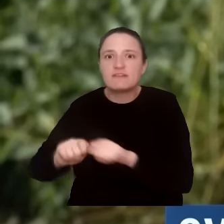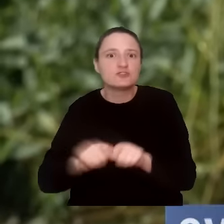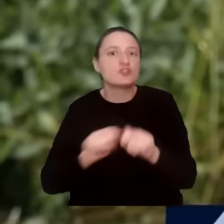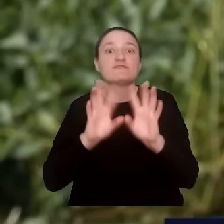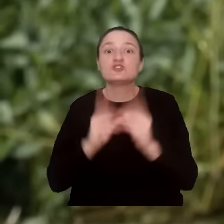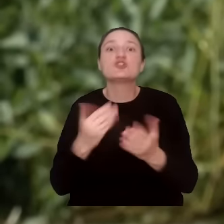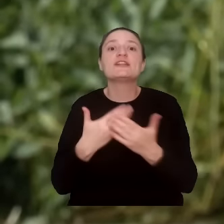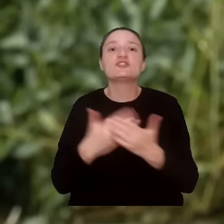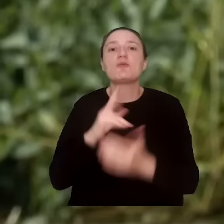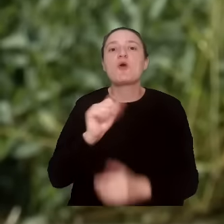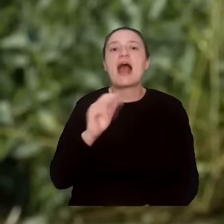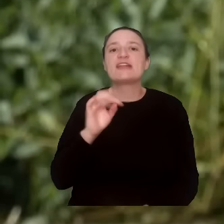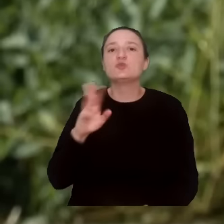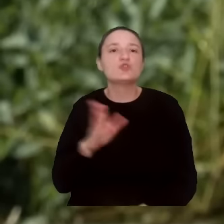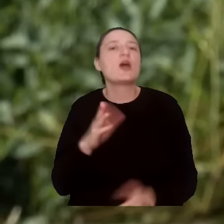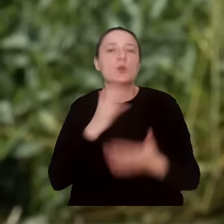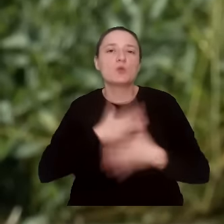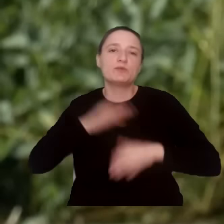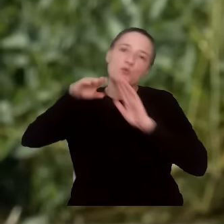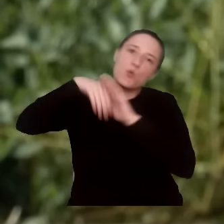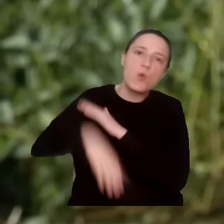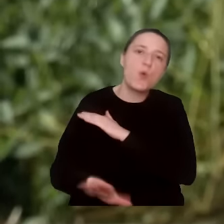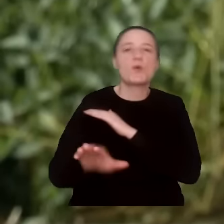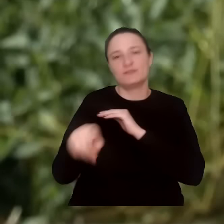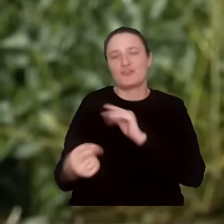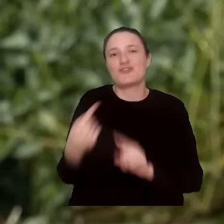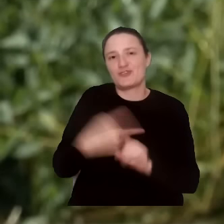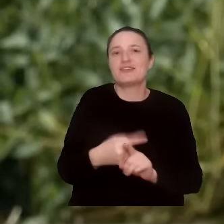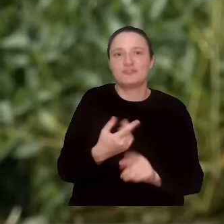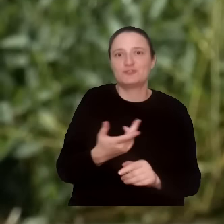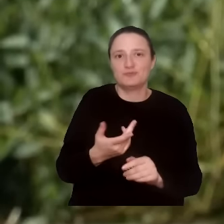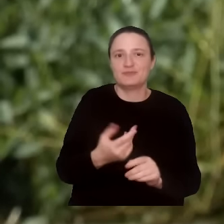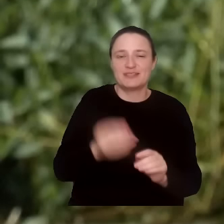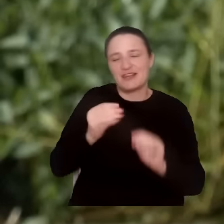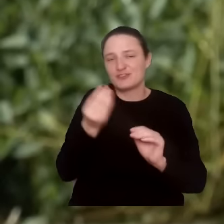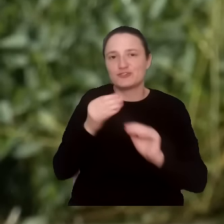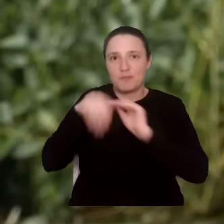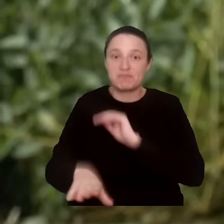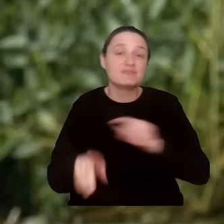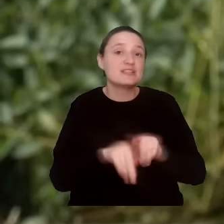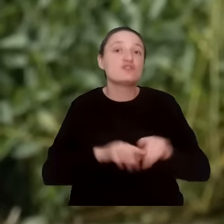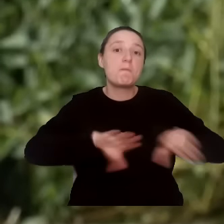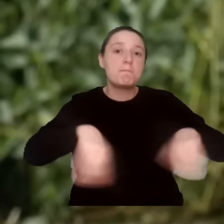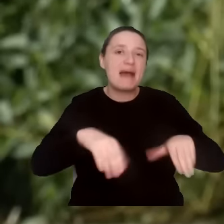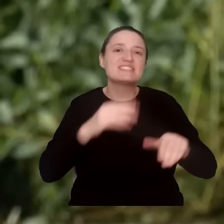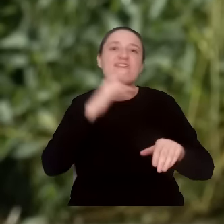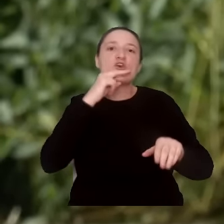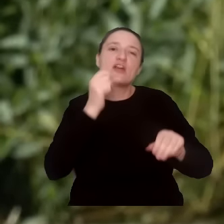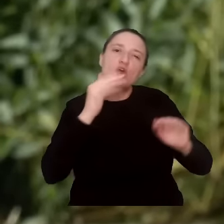bardzo lubi zjeżdżać, dodaliśmy jeszcze jedną zjeżdżalnię. Wprowadziliśmy także pewne zmiany w basenie, obniżając poziom wody.